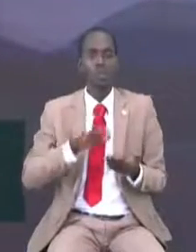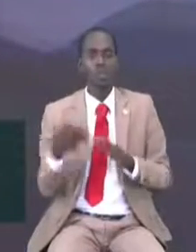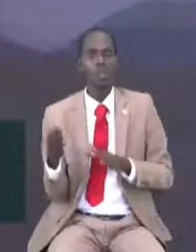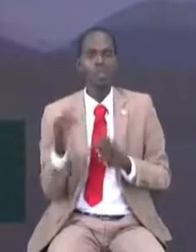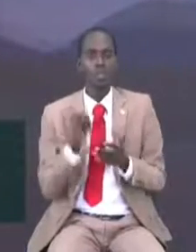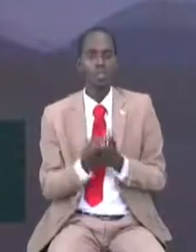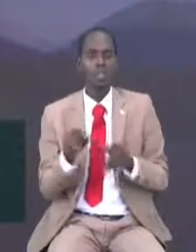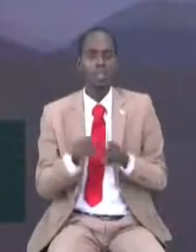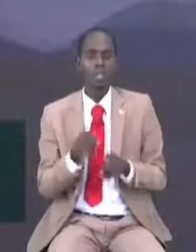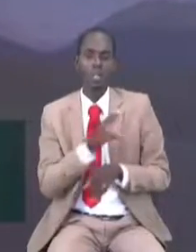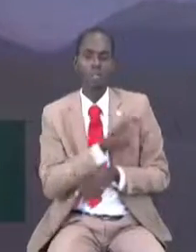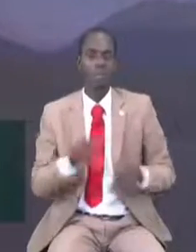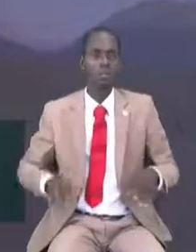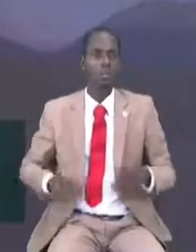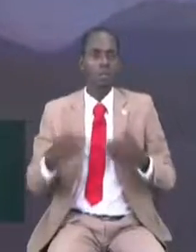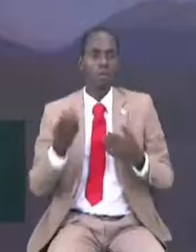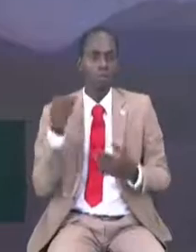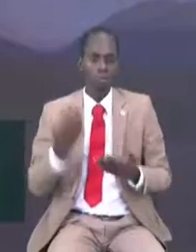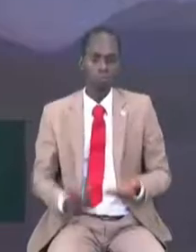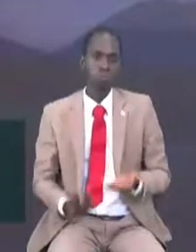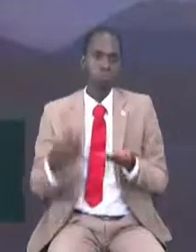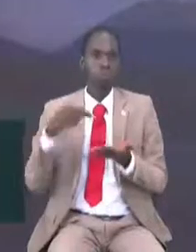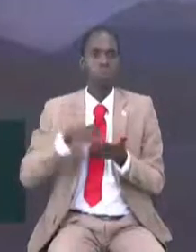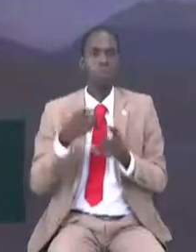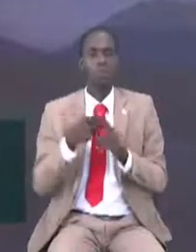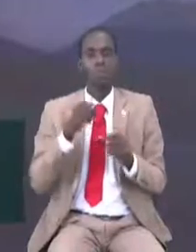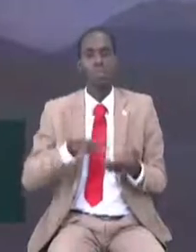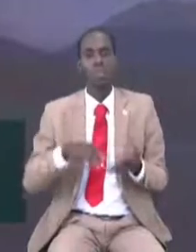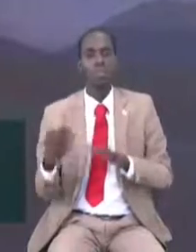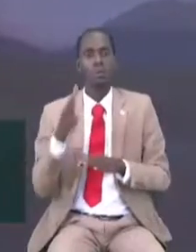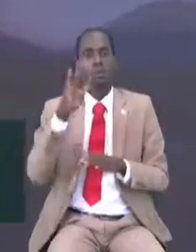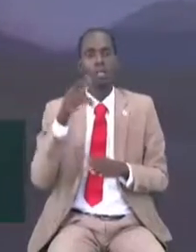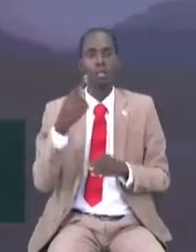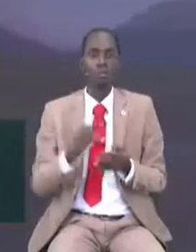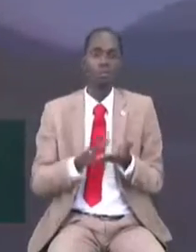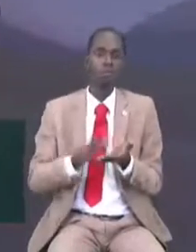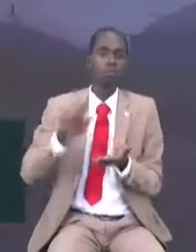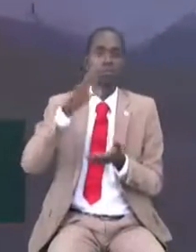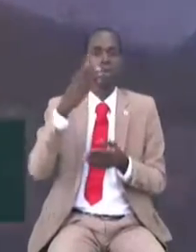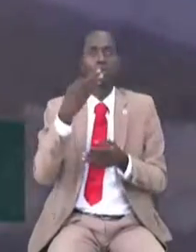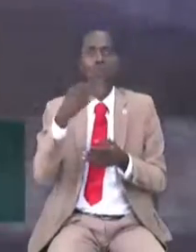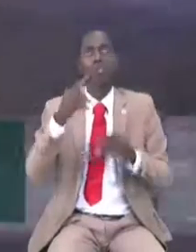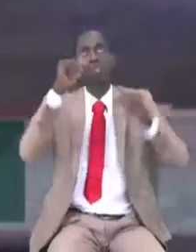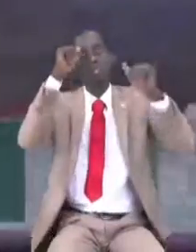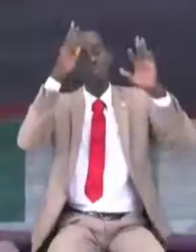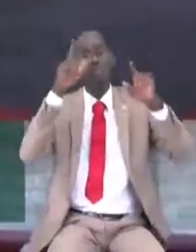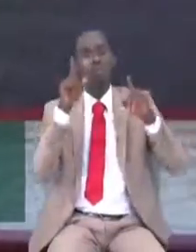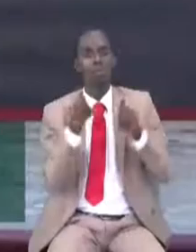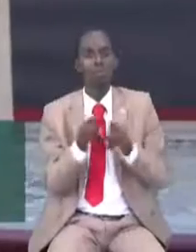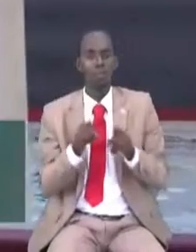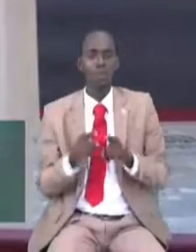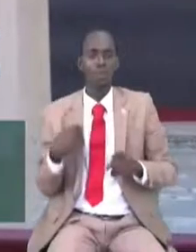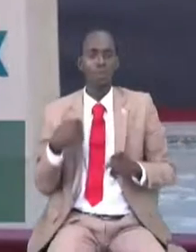du Père, de même, nous aussi, nous marchions en